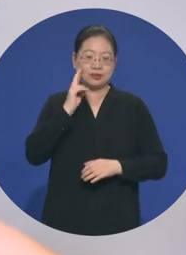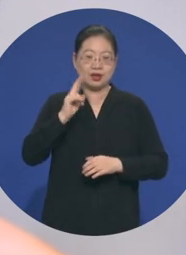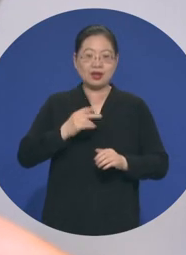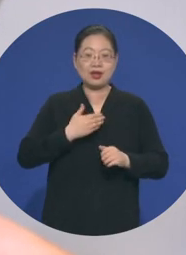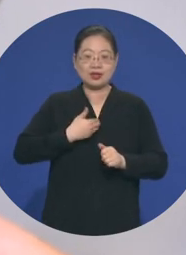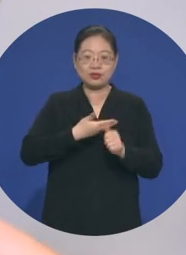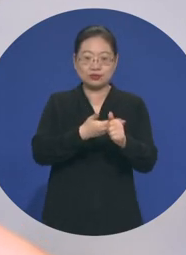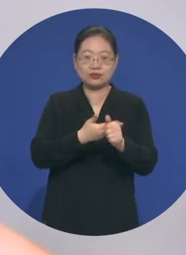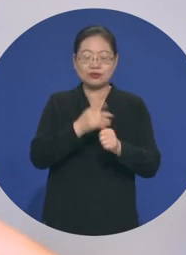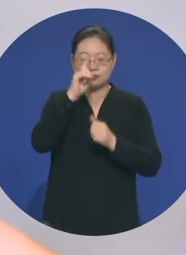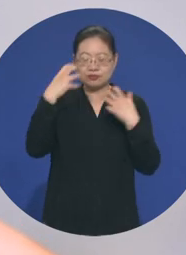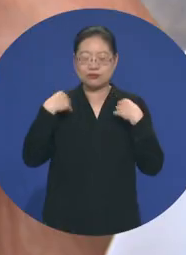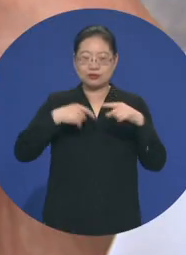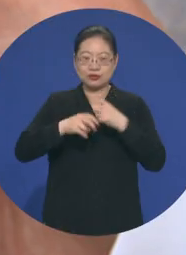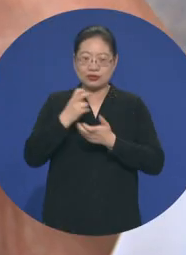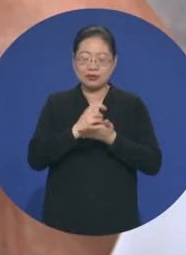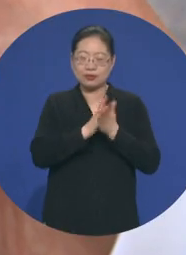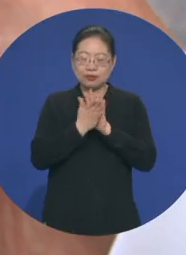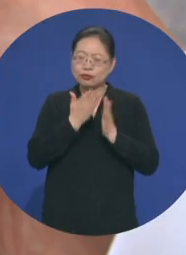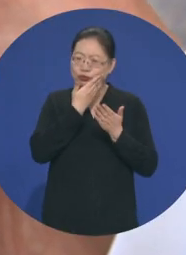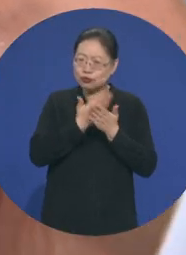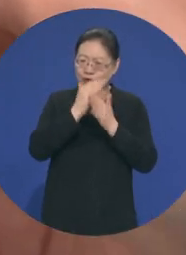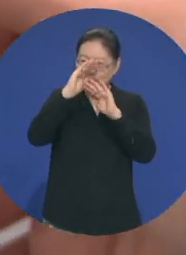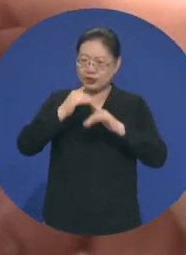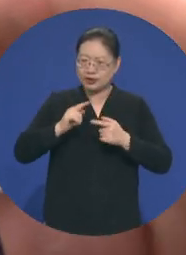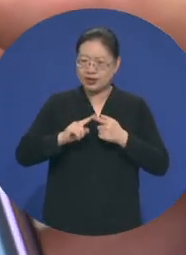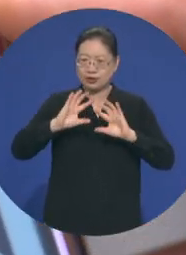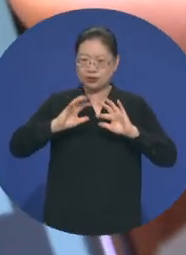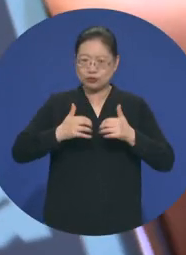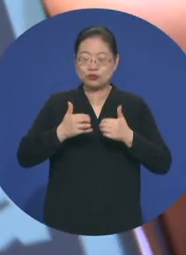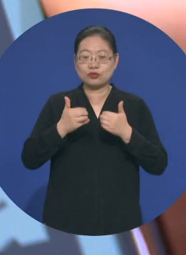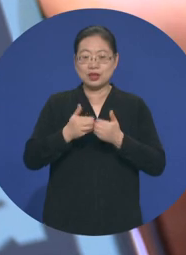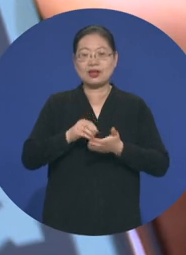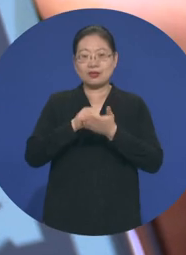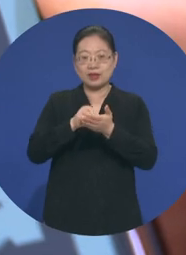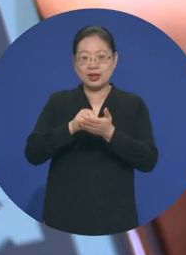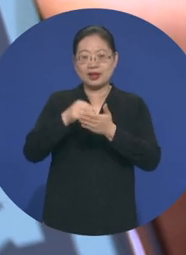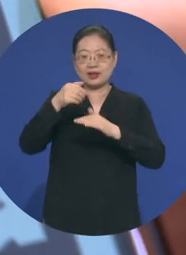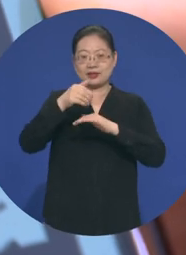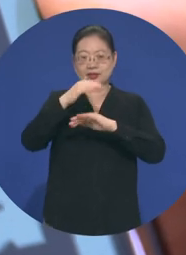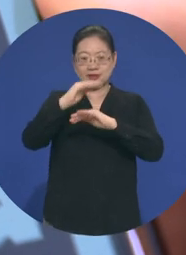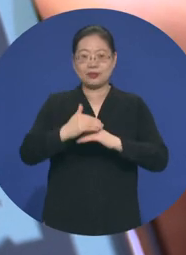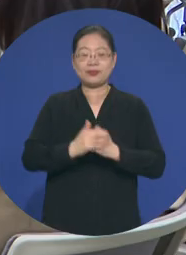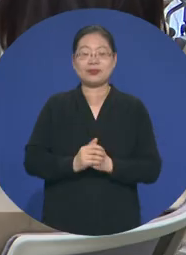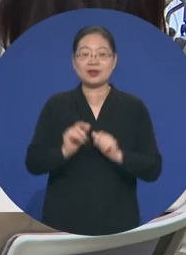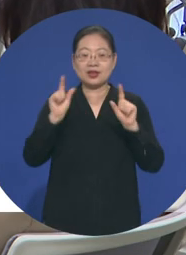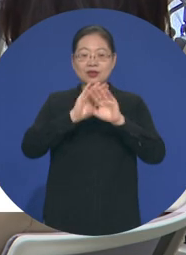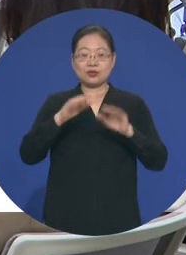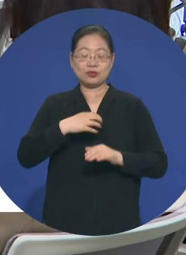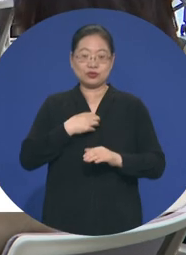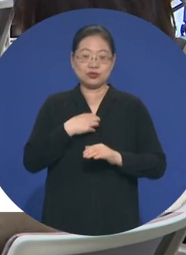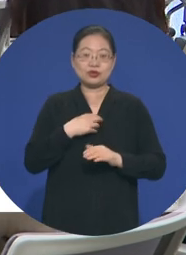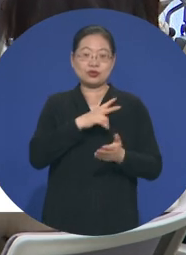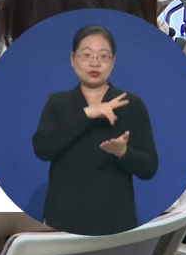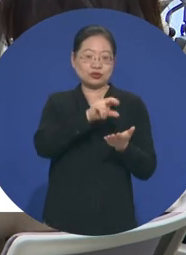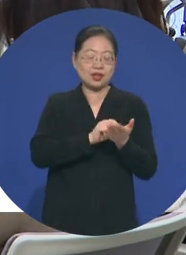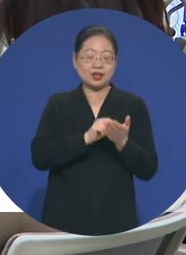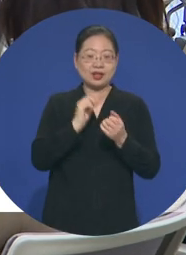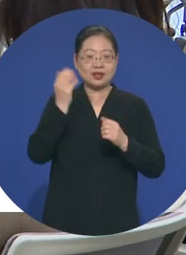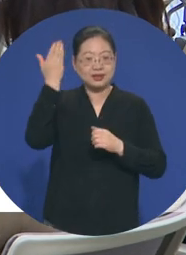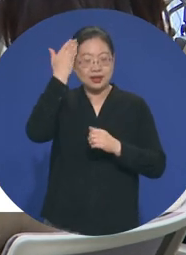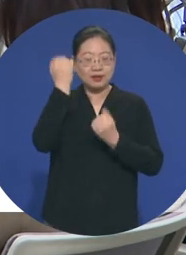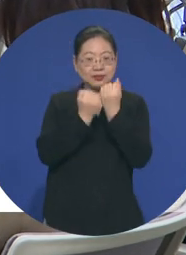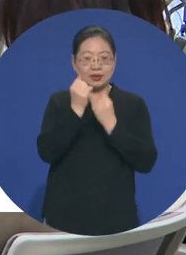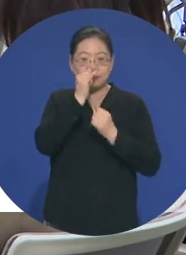알리고 정부 정책 전환과 주요 현안에 대해 국회 입법을 촉구하는 내용입니다. 기후위기를 주제로 한